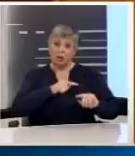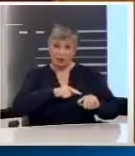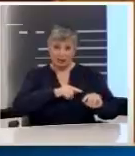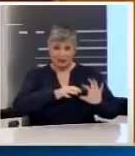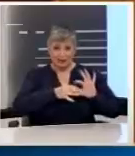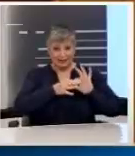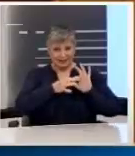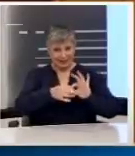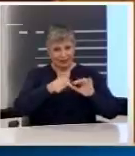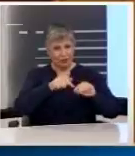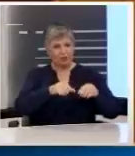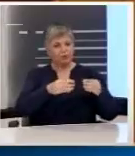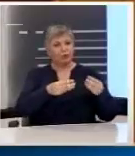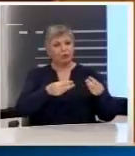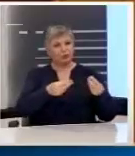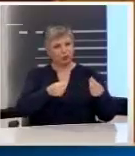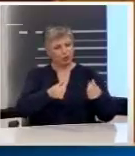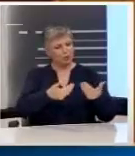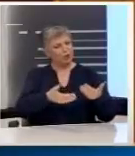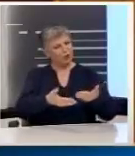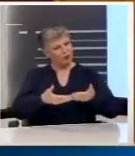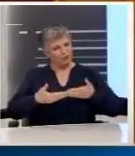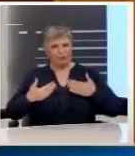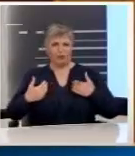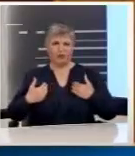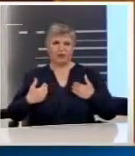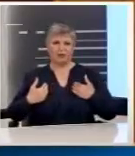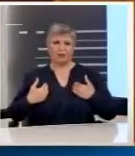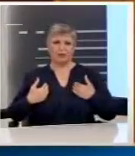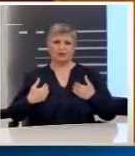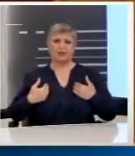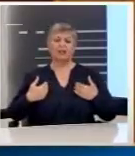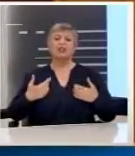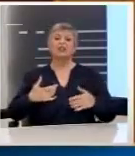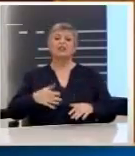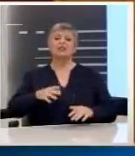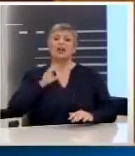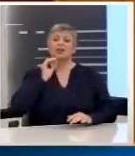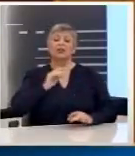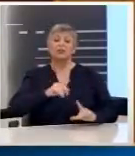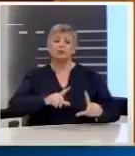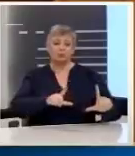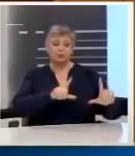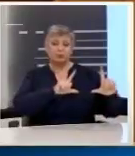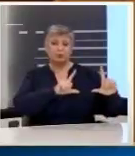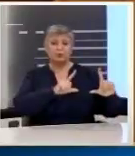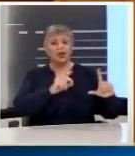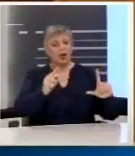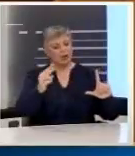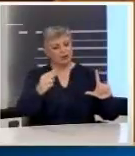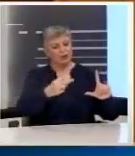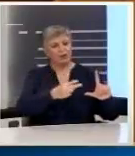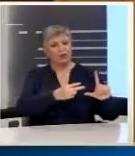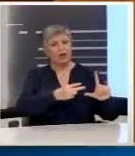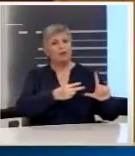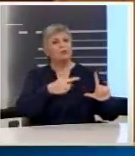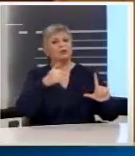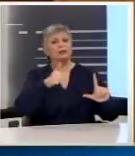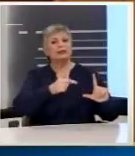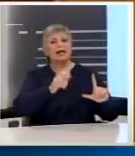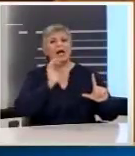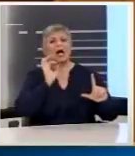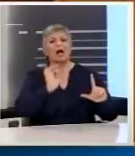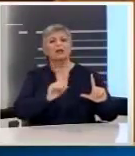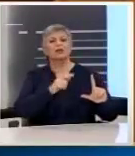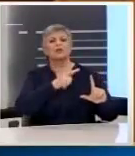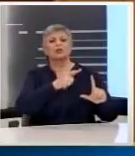συνεχίσετε στον ίδιο δρόμο. Διότι γίνονται διάκριτα, γίνονται φανερά και τα κοινωνικά συμφέροντα που εκπροσωπείτε. Και